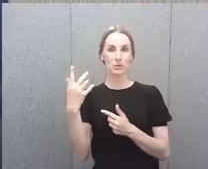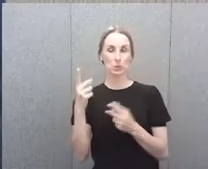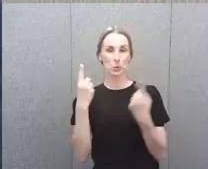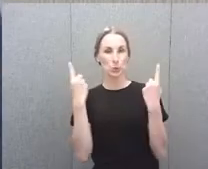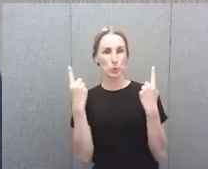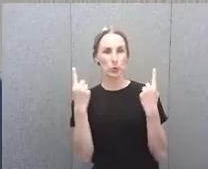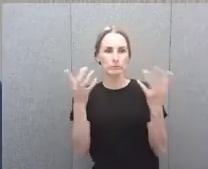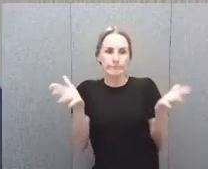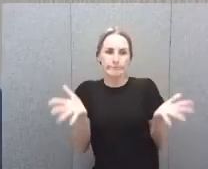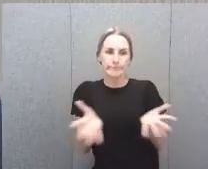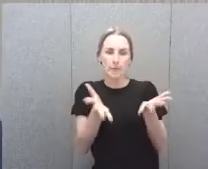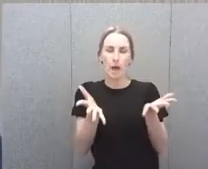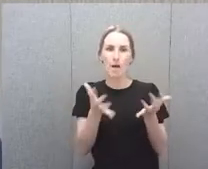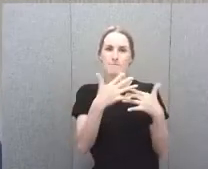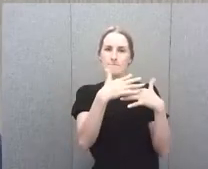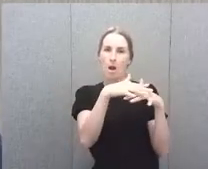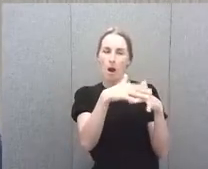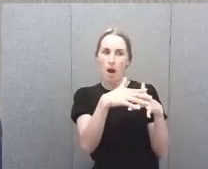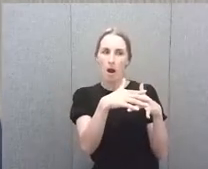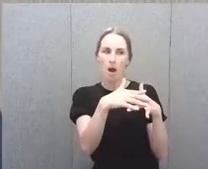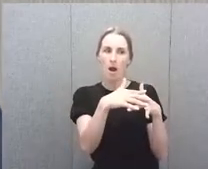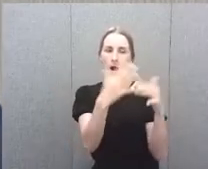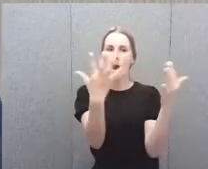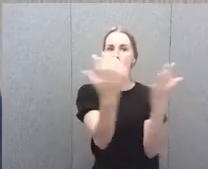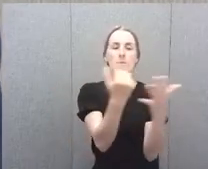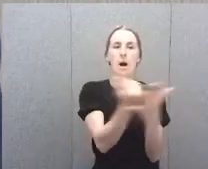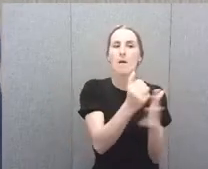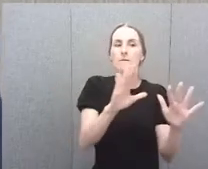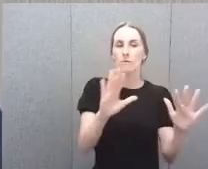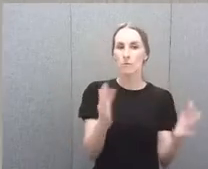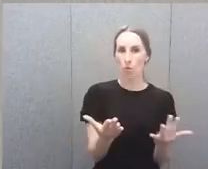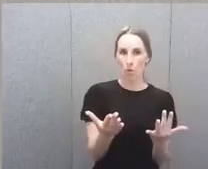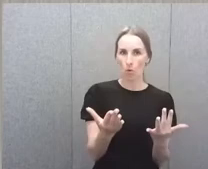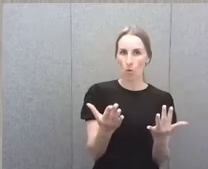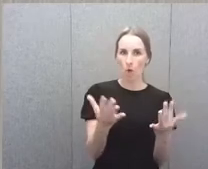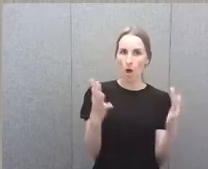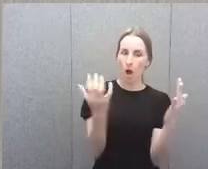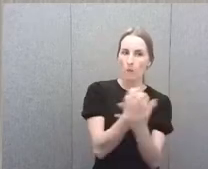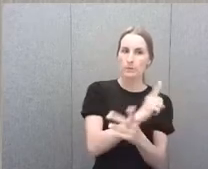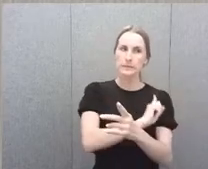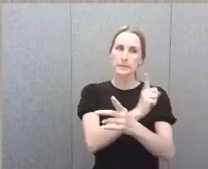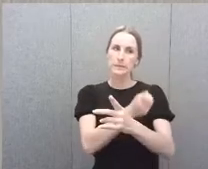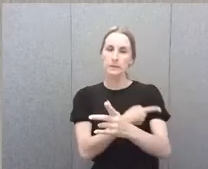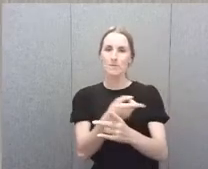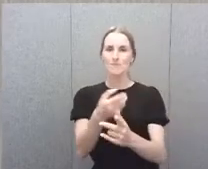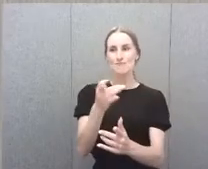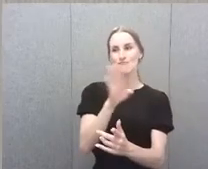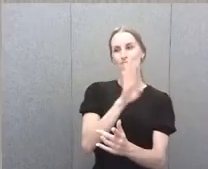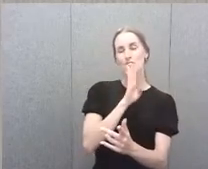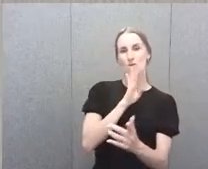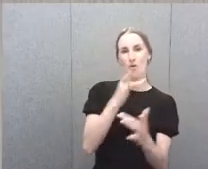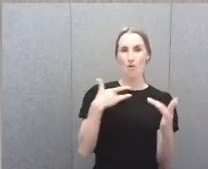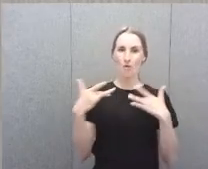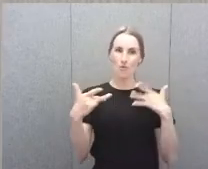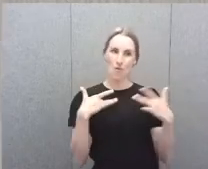а чего же мы достигли в своих попытках продвинуть роль женщины в обеспечении мира и безопасности по всему миру? И кроме